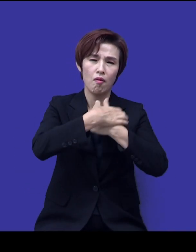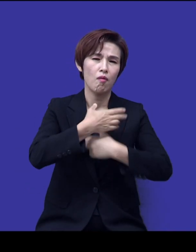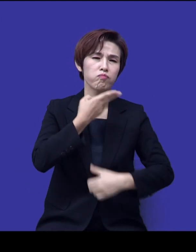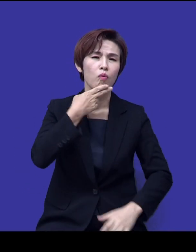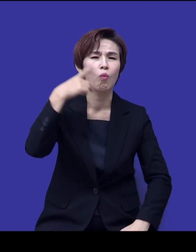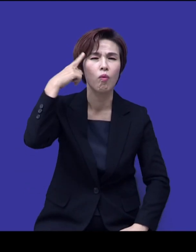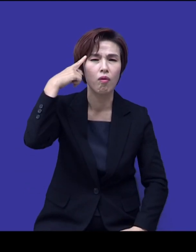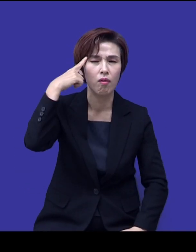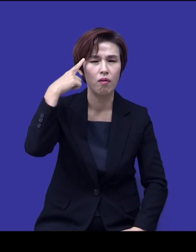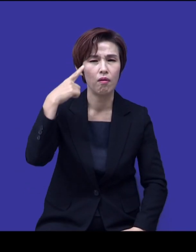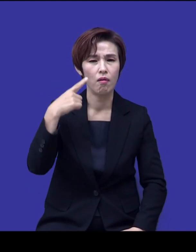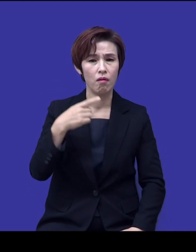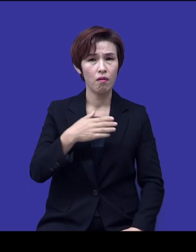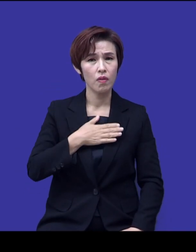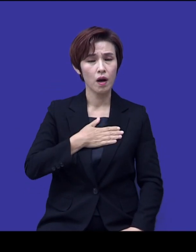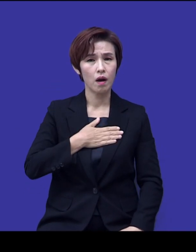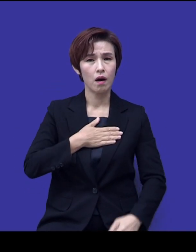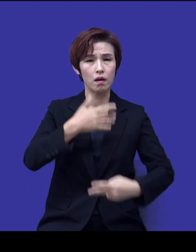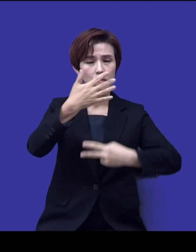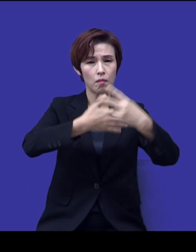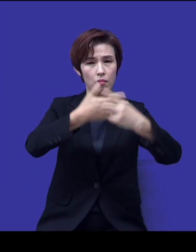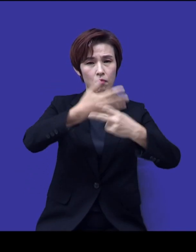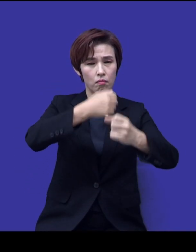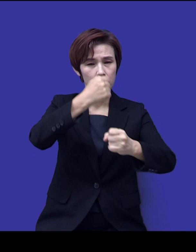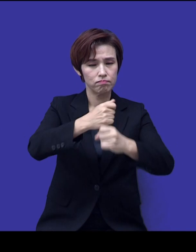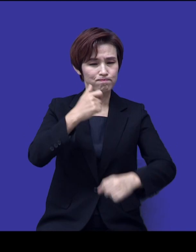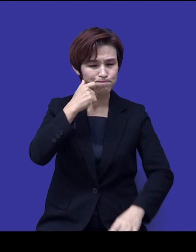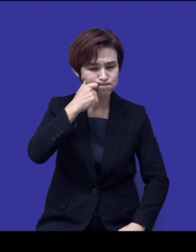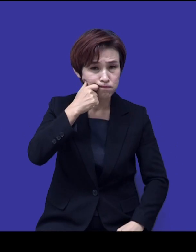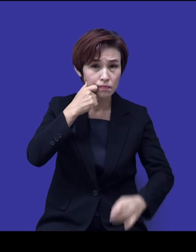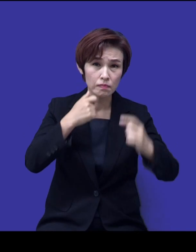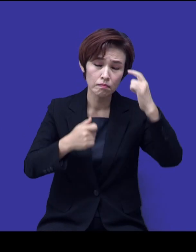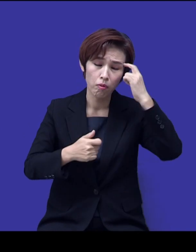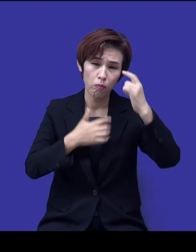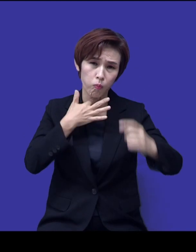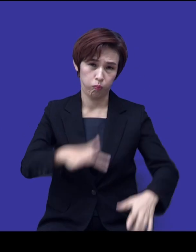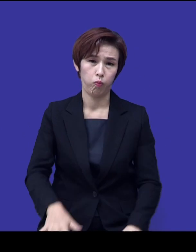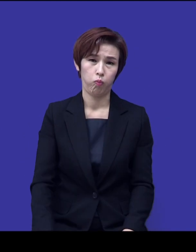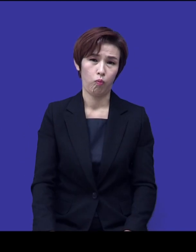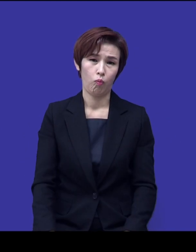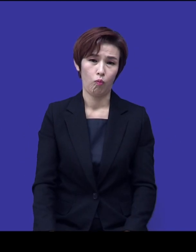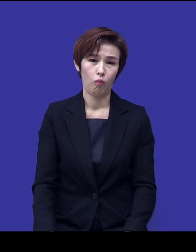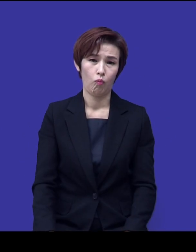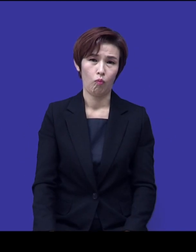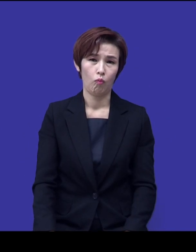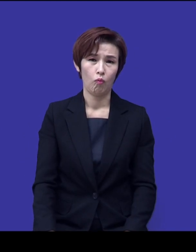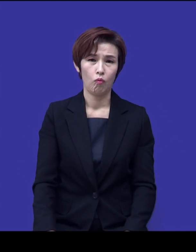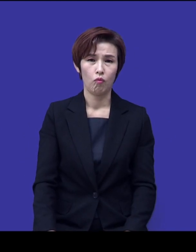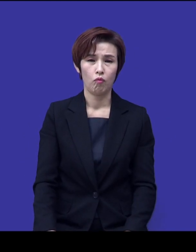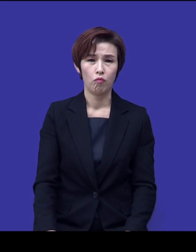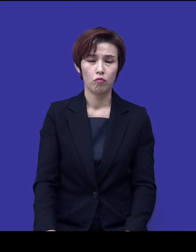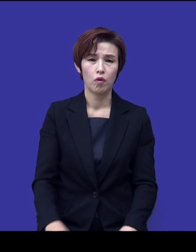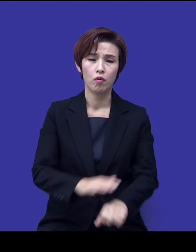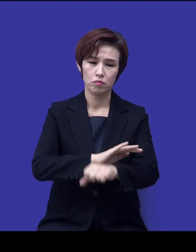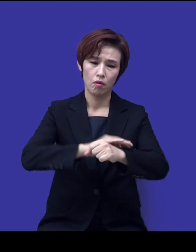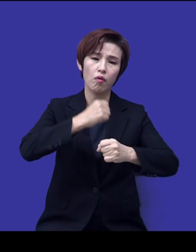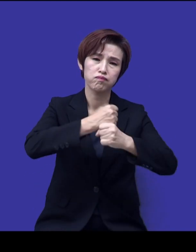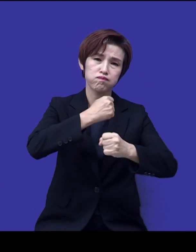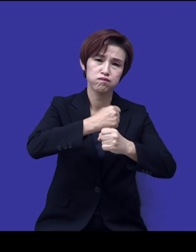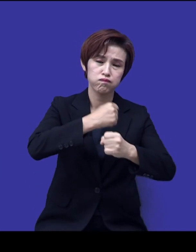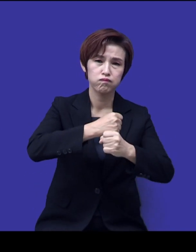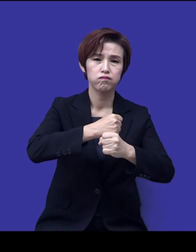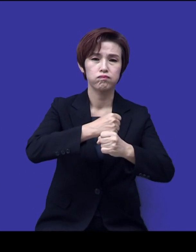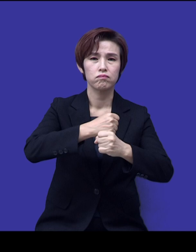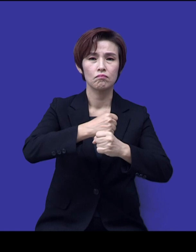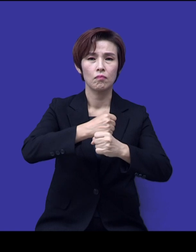예. 한 번도 내가 드라마를 못 하겠다는 생각을 해보질 않았어요. 네, 네. 왜냐하면 그렇게 나 전쟁이 나쁜 것도 아니고. 네.